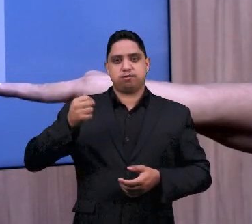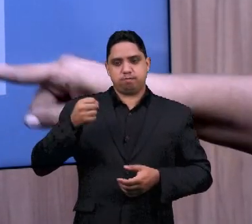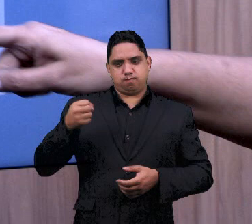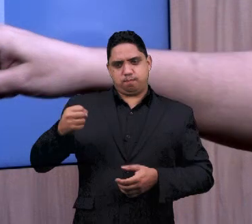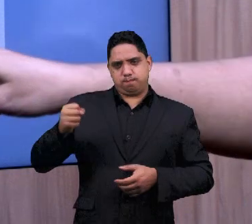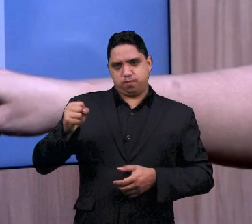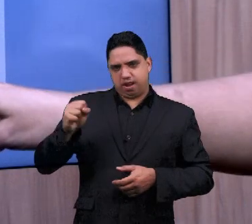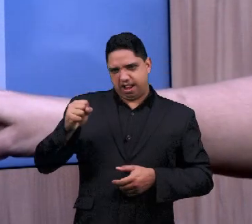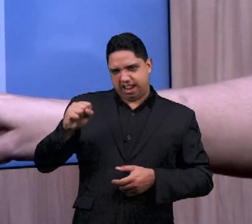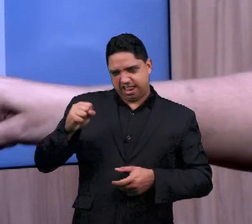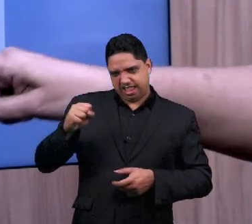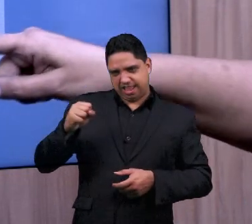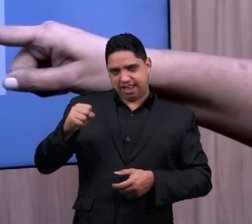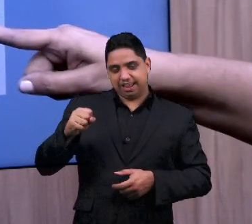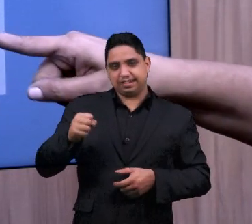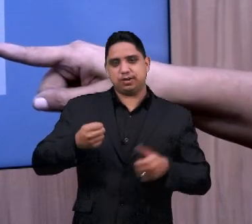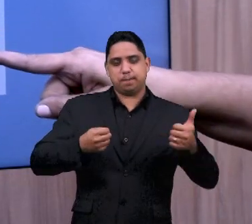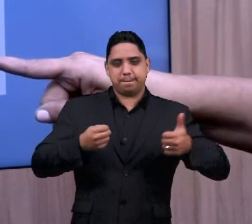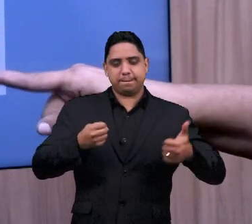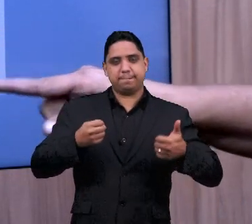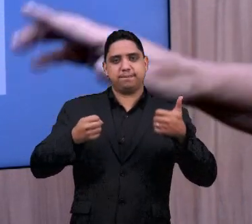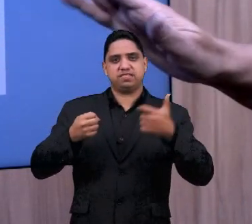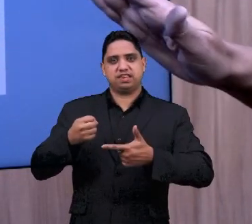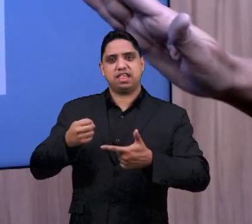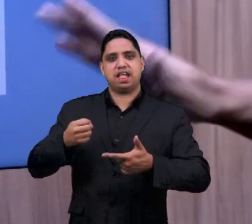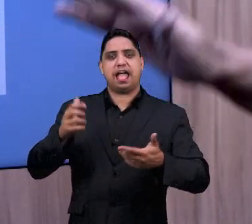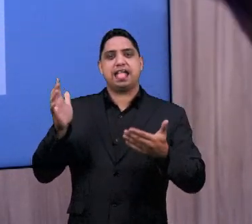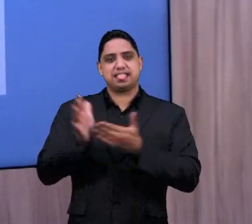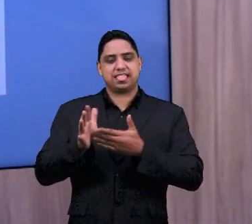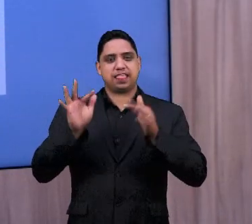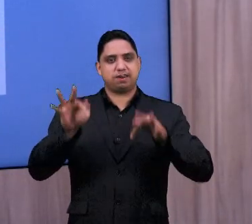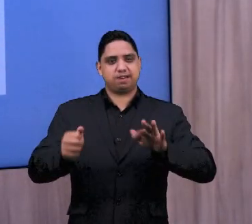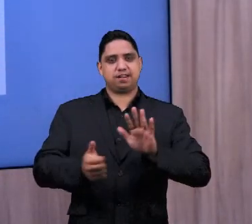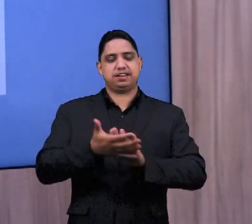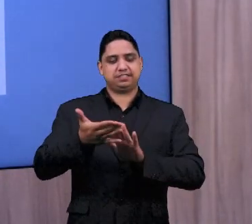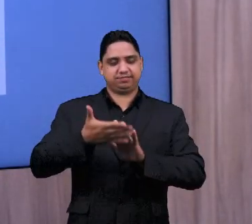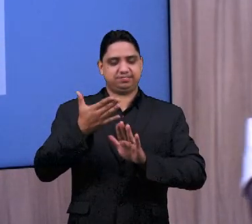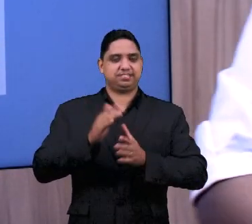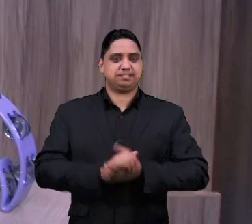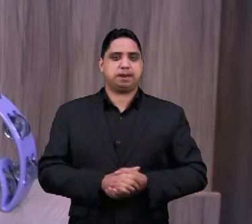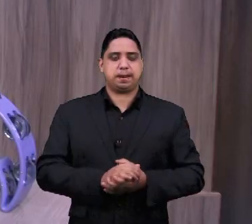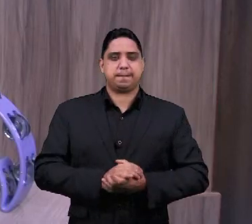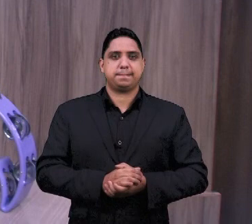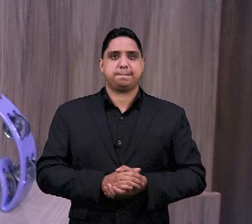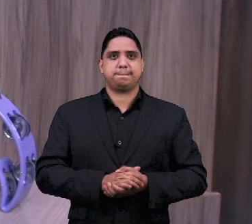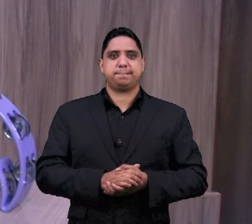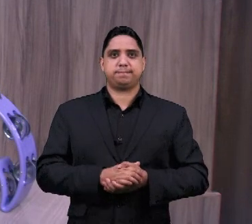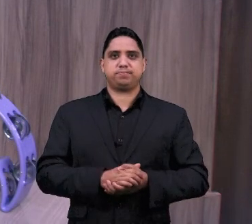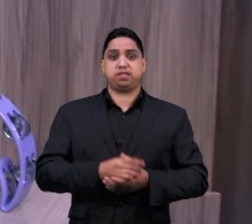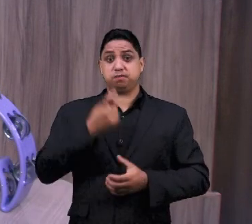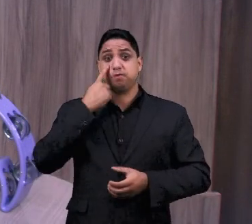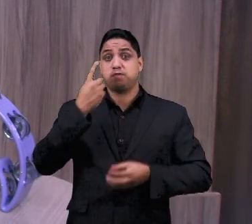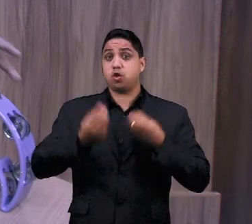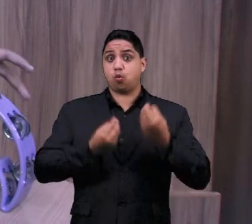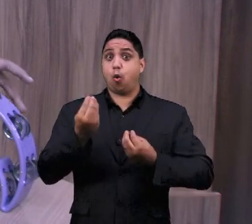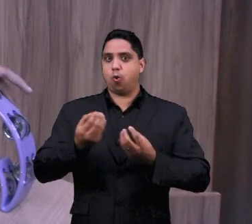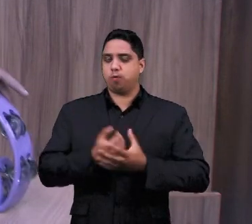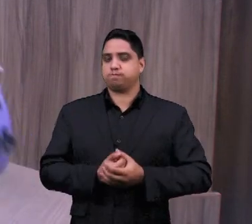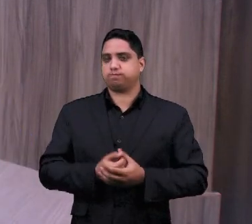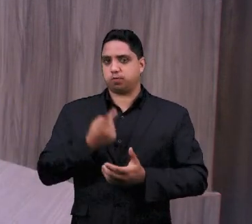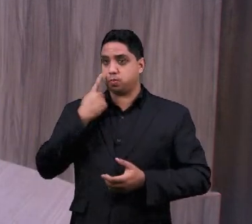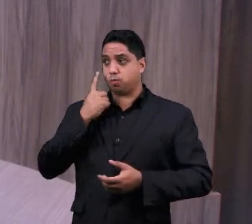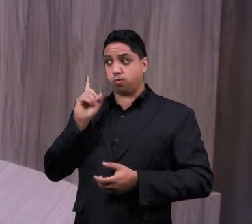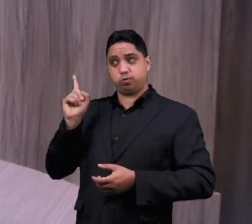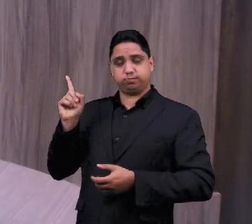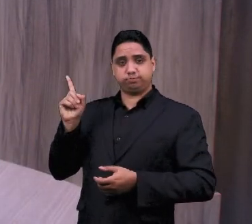demi-lune va retenir au premier et deuxième temps jusqu'à la fin de la louange. On va voir